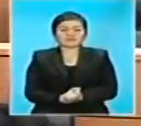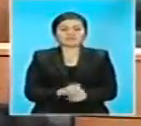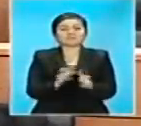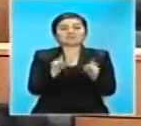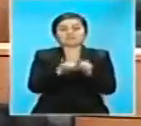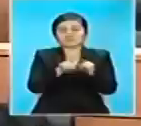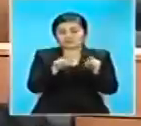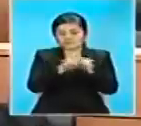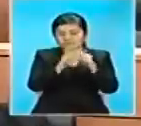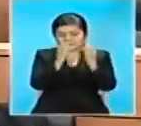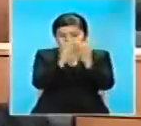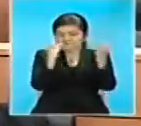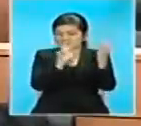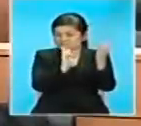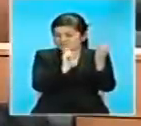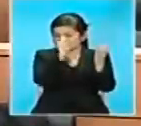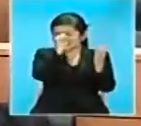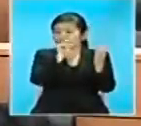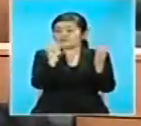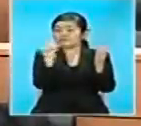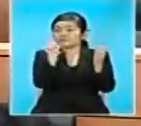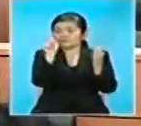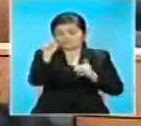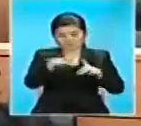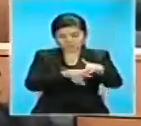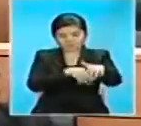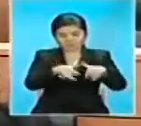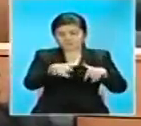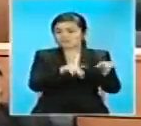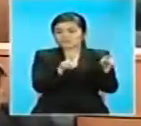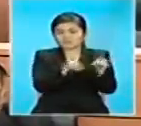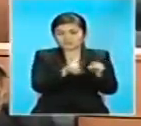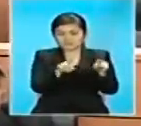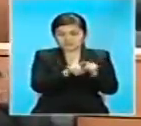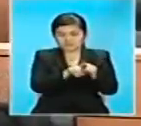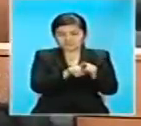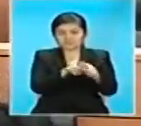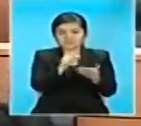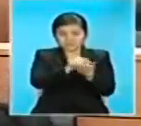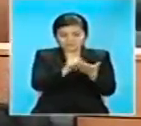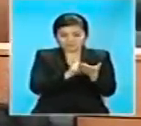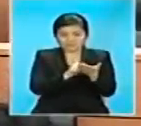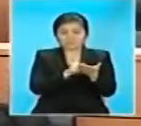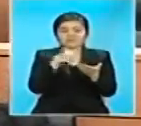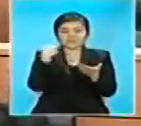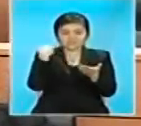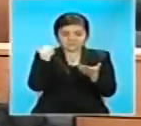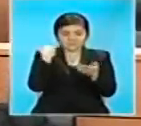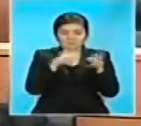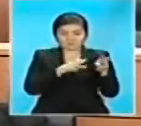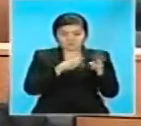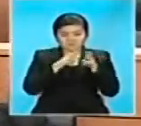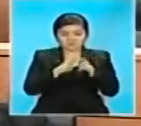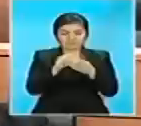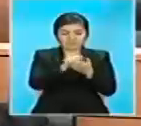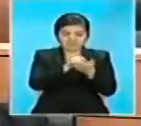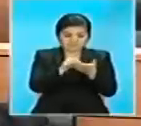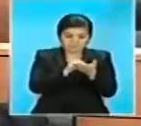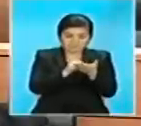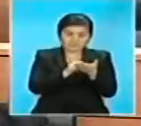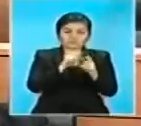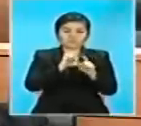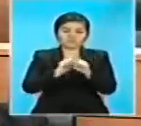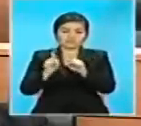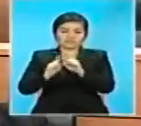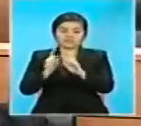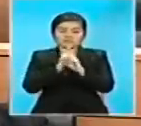ญฉบับที่ดีที่สุดต้องมาจากพี่น้องประชาชนในการยกร่างตาม